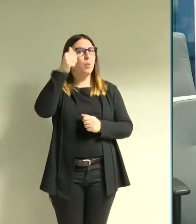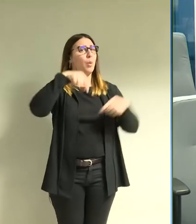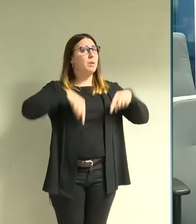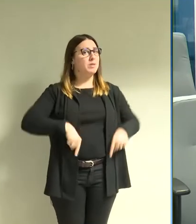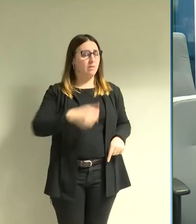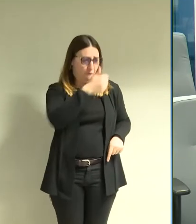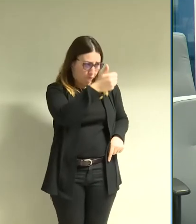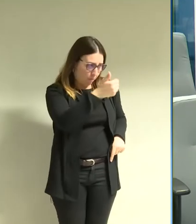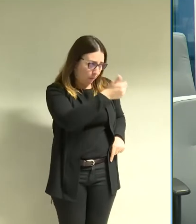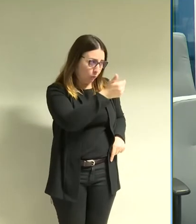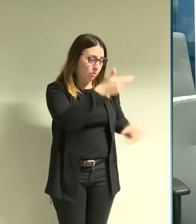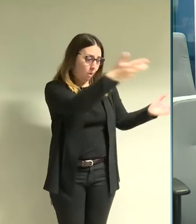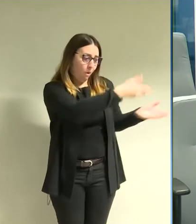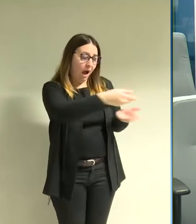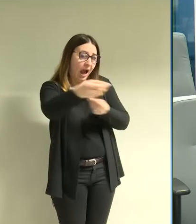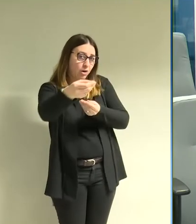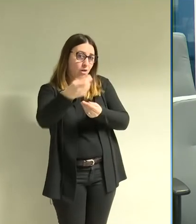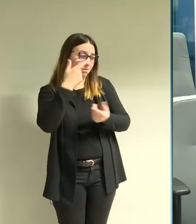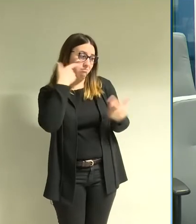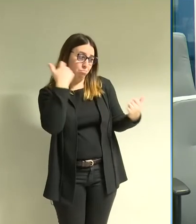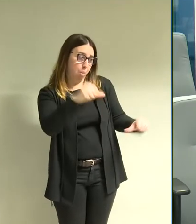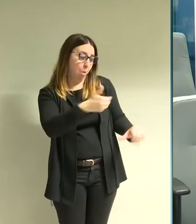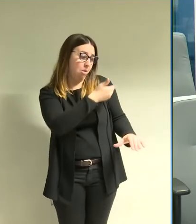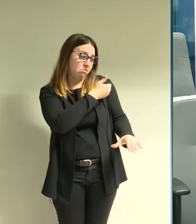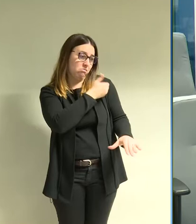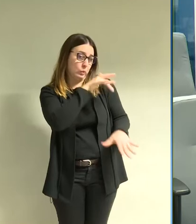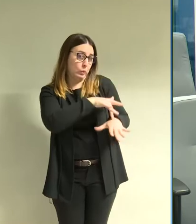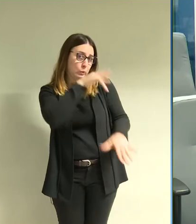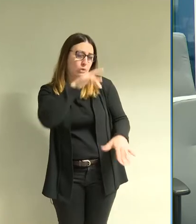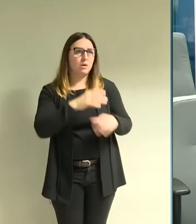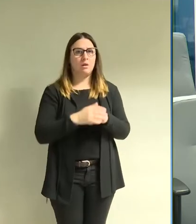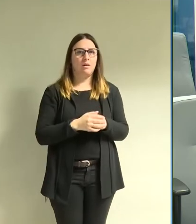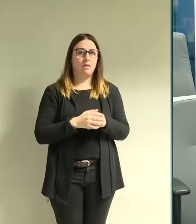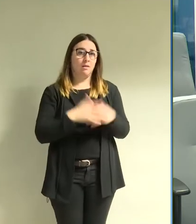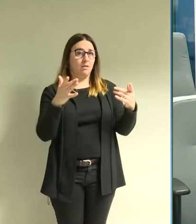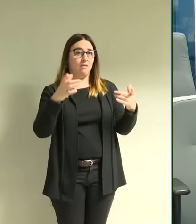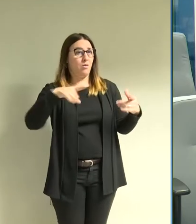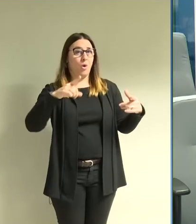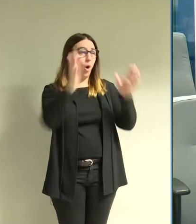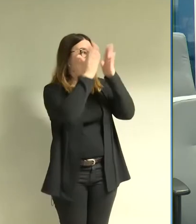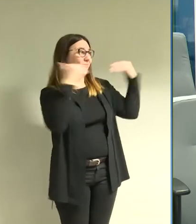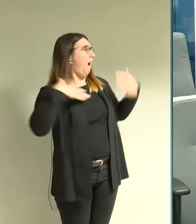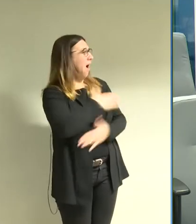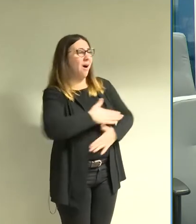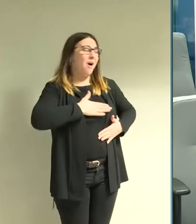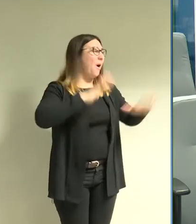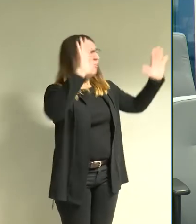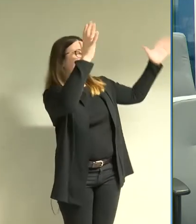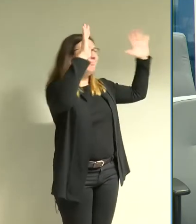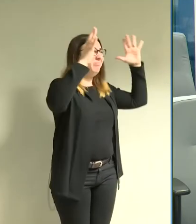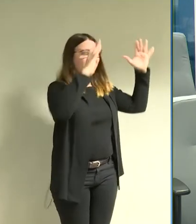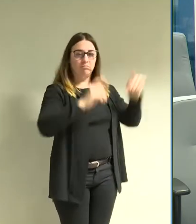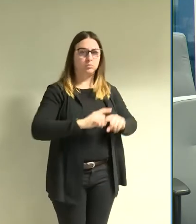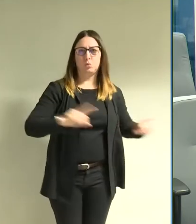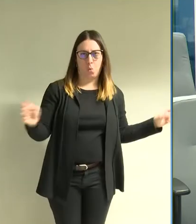monsieur le maire avait été accueilli dans le quartier qui montre que ça ne sonnait pas l' enthousiasme défaut le qui les